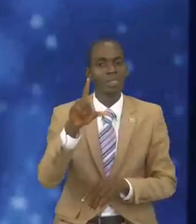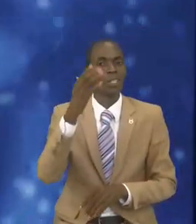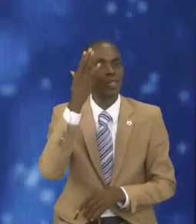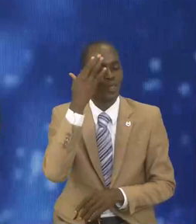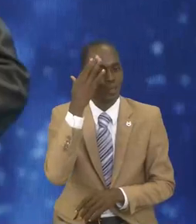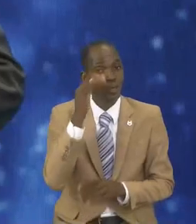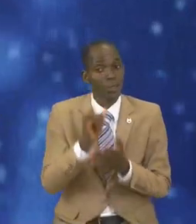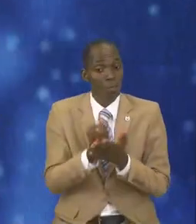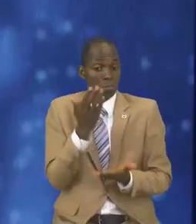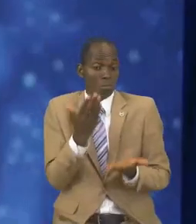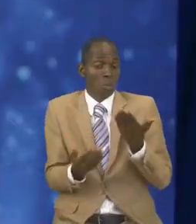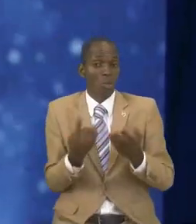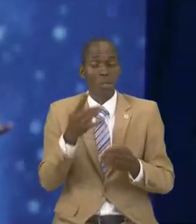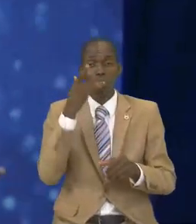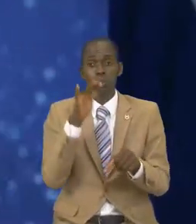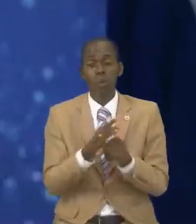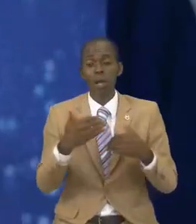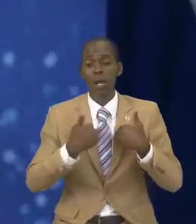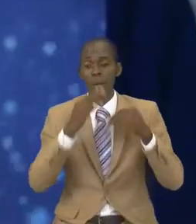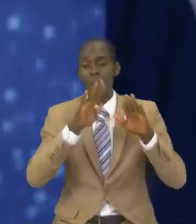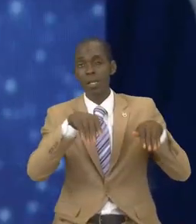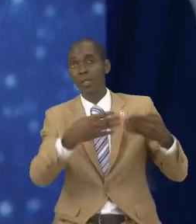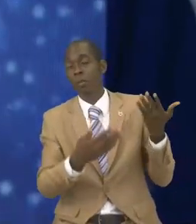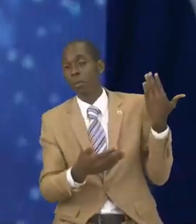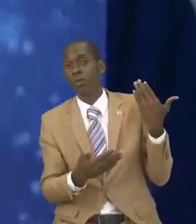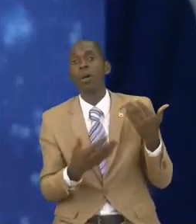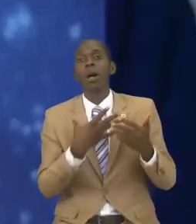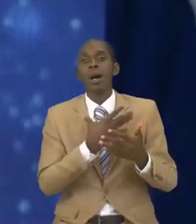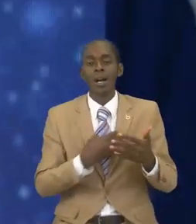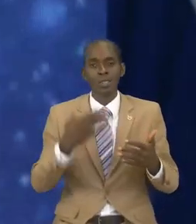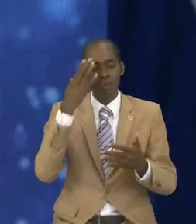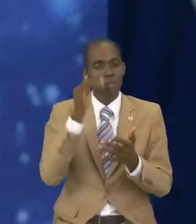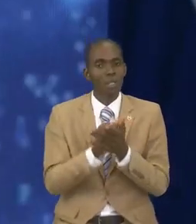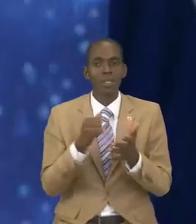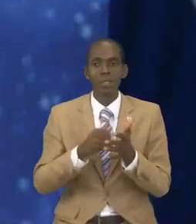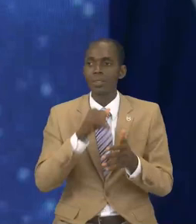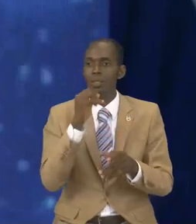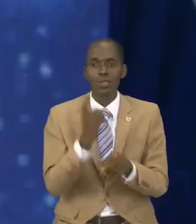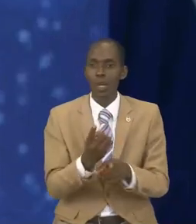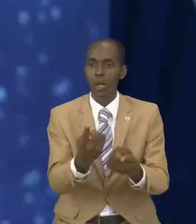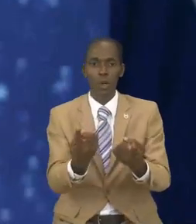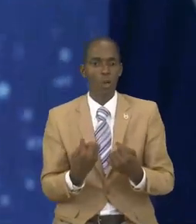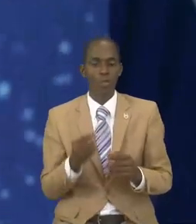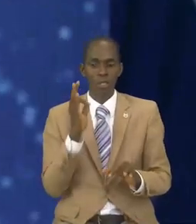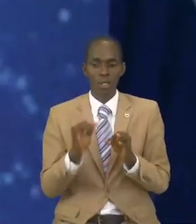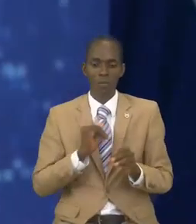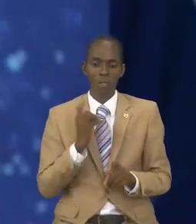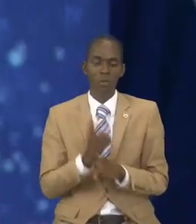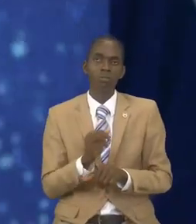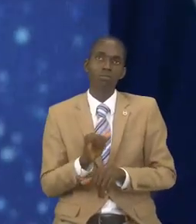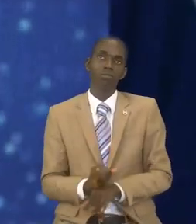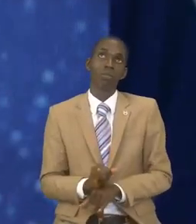que même si la promesse avait été donnée, ce n'est pas automatique. Si, oh, je me lève debout là-bas,